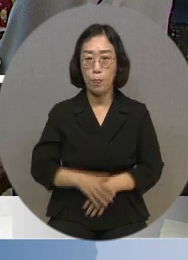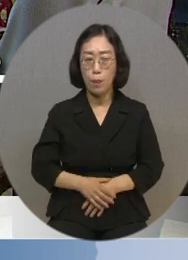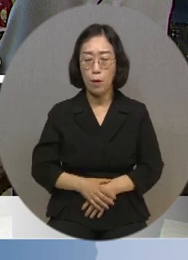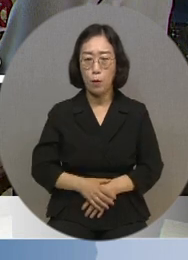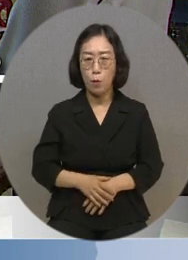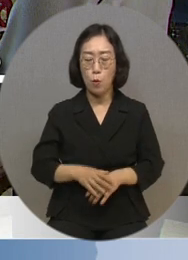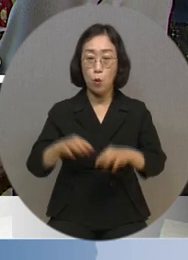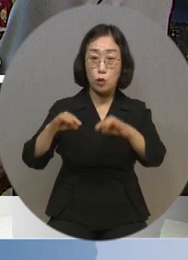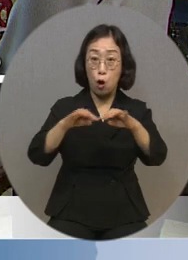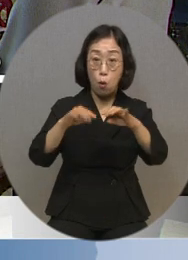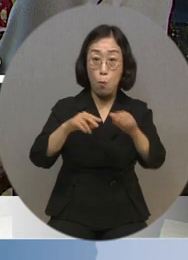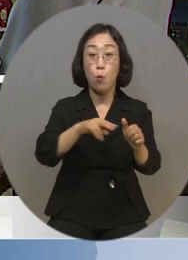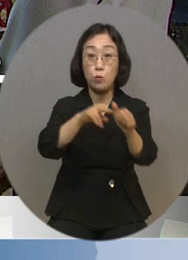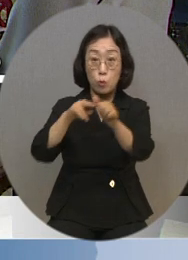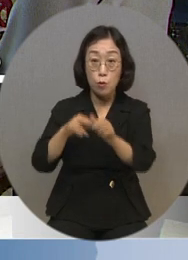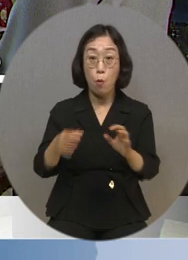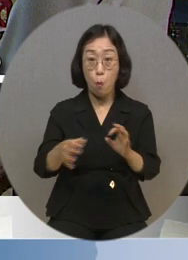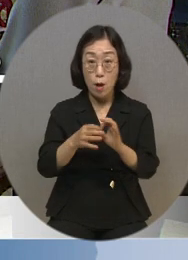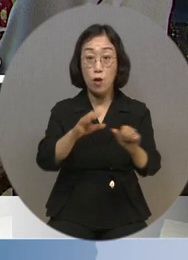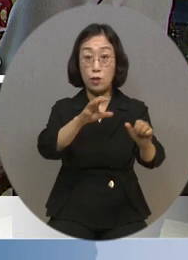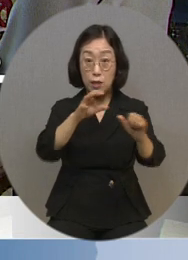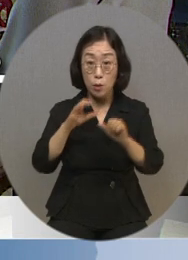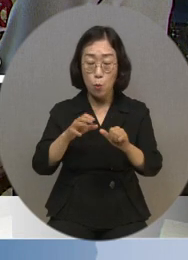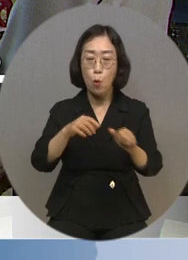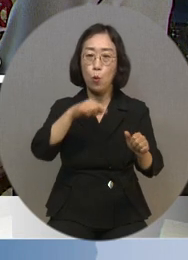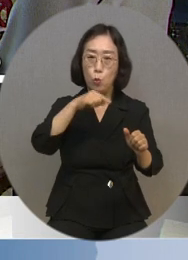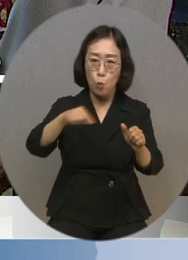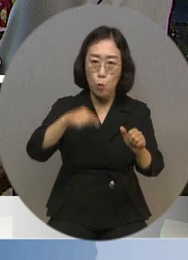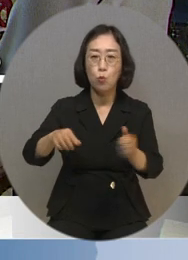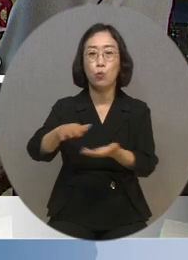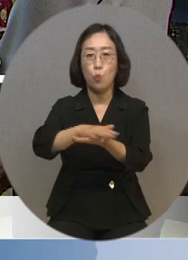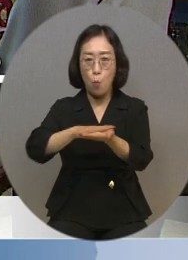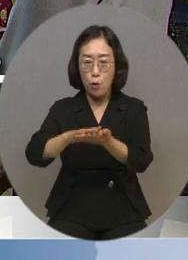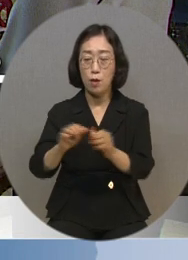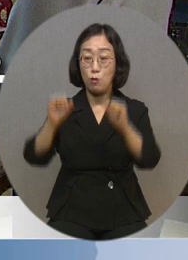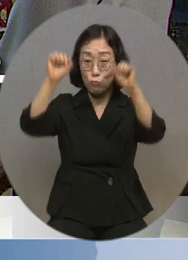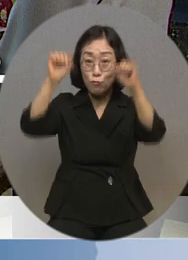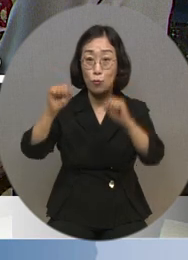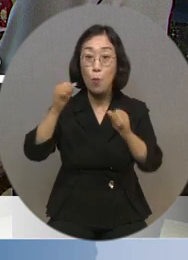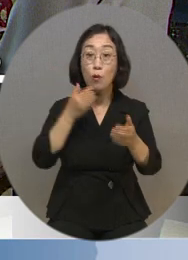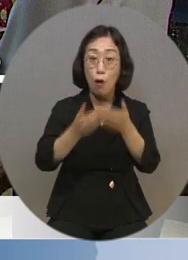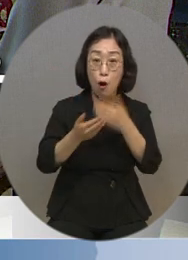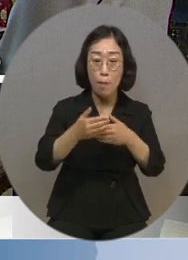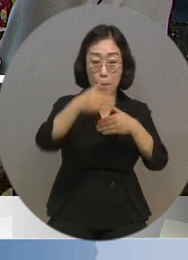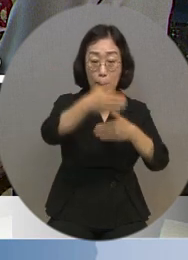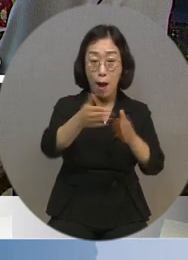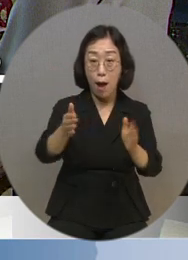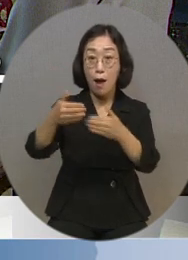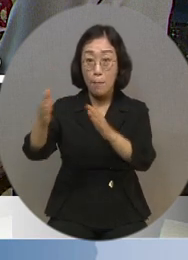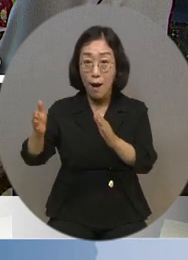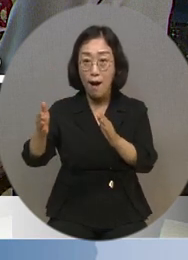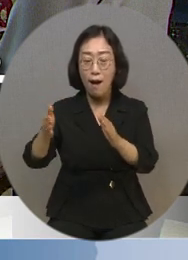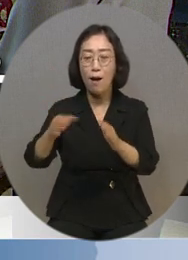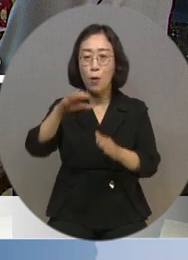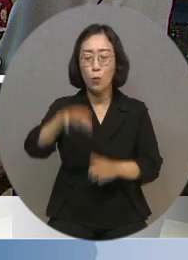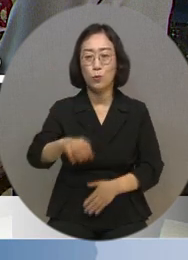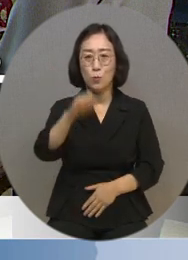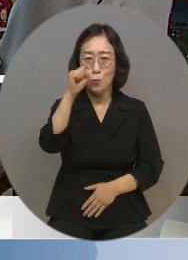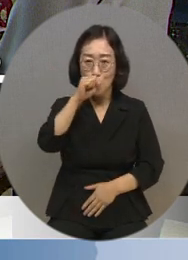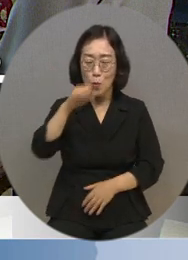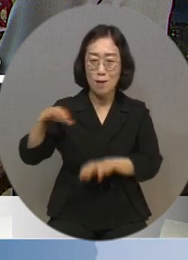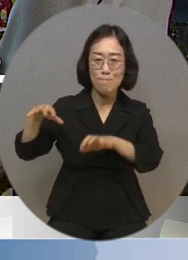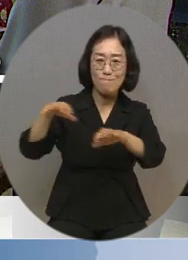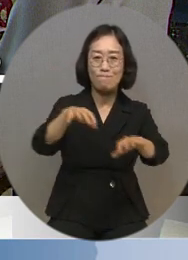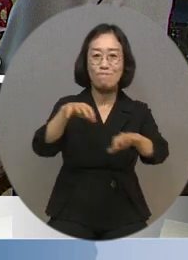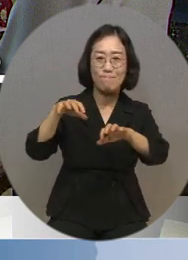정보통신 기술을 활용한 교육과 놀이, 스포츠 등을 경험할 수 있도록 마련된 체험 공간이 인기라고 합니다.